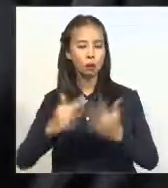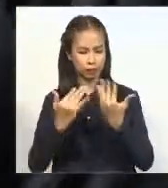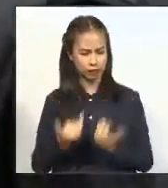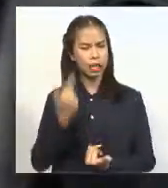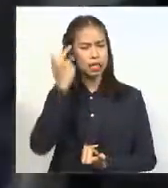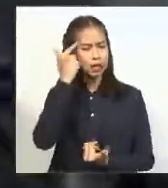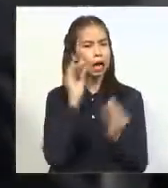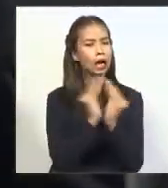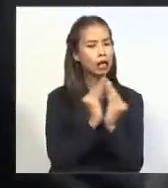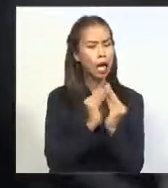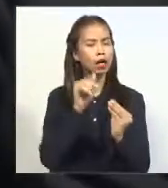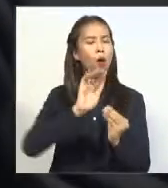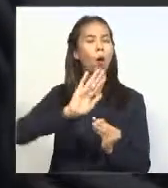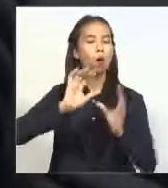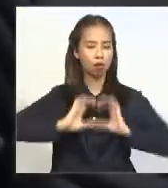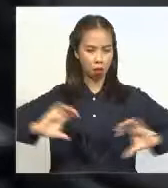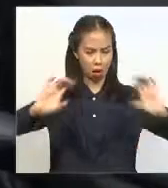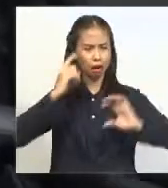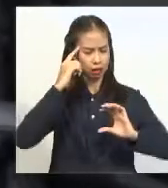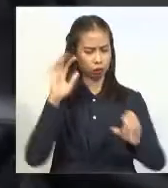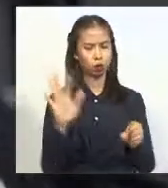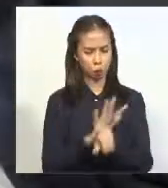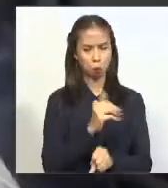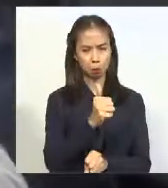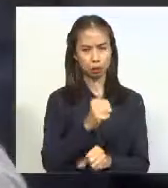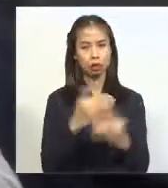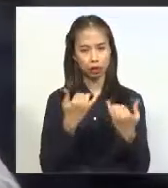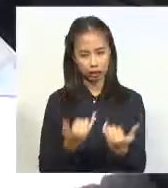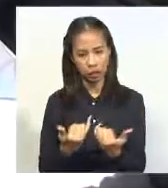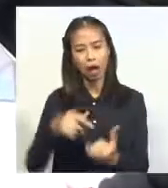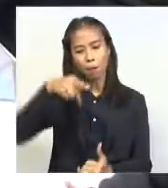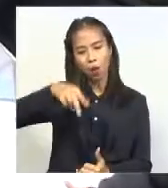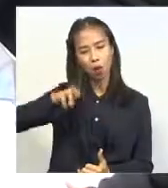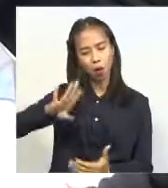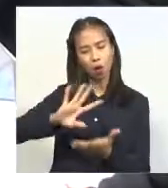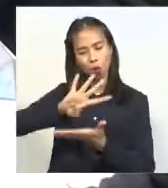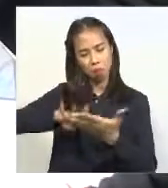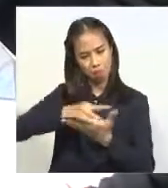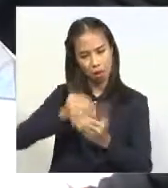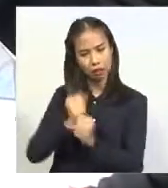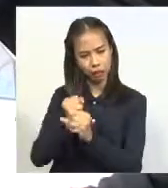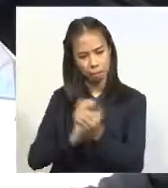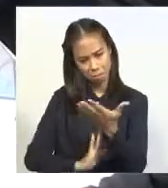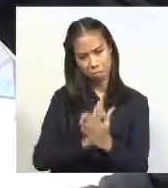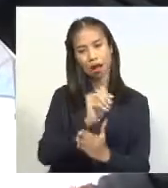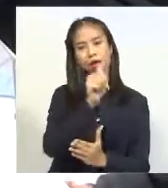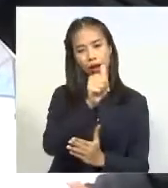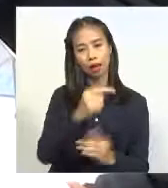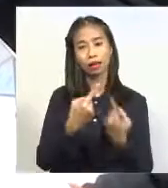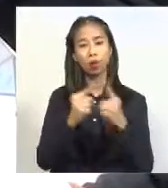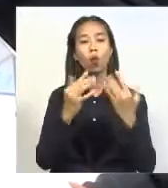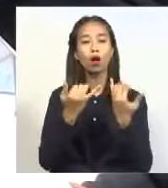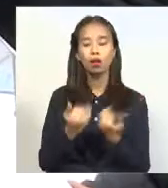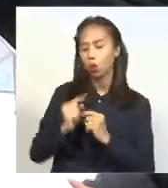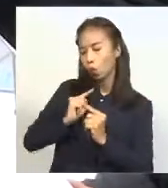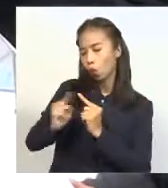บาลจะเป็นปึกแผ่นและสามารถทำให้ร่างพระราชบัญญัติงบประมาณผ่านไปได้ขณะเดียวกันยังไม่มีการไปพูดคุยกับฝ่ายค้าน